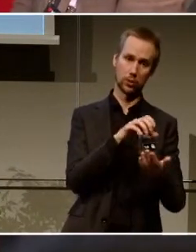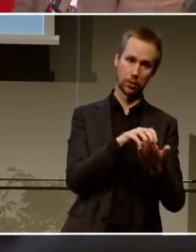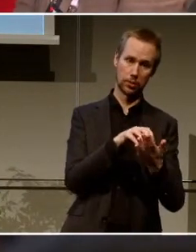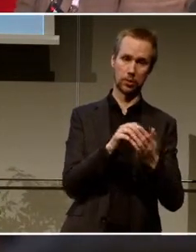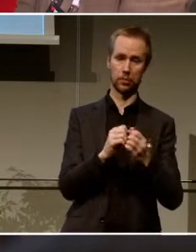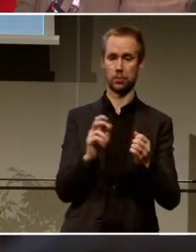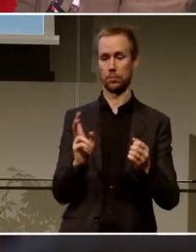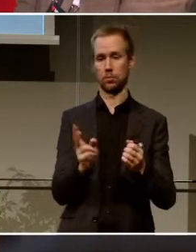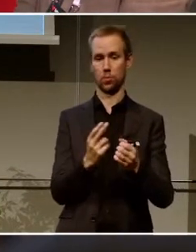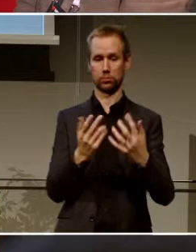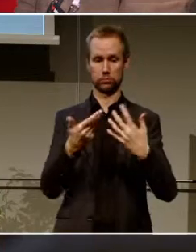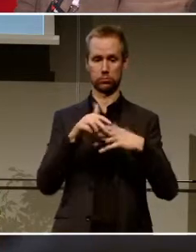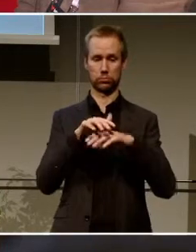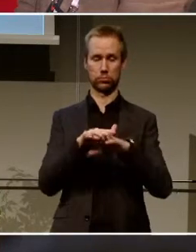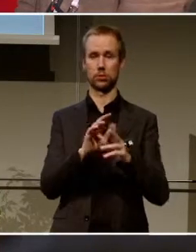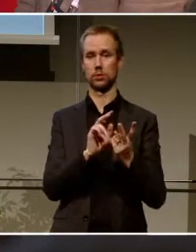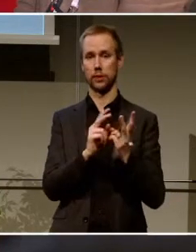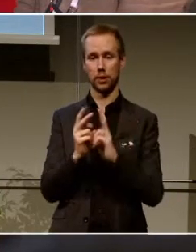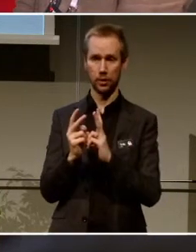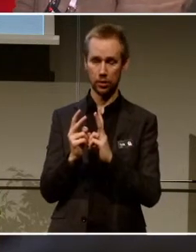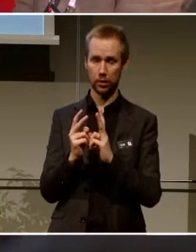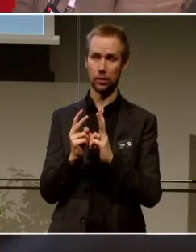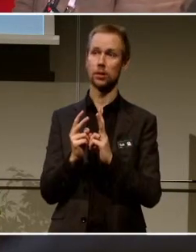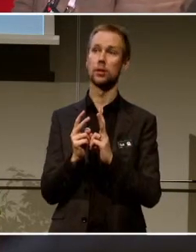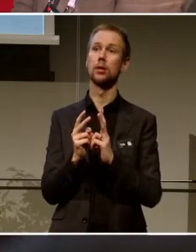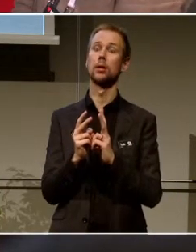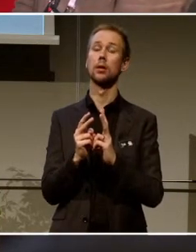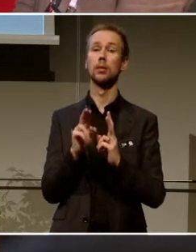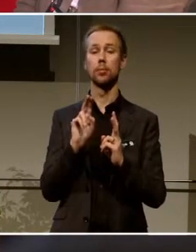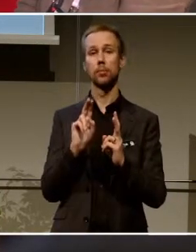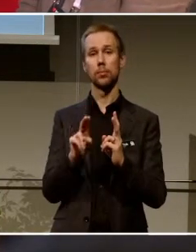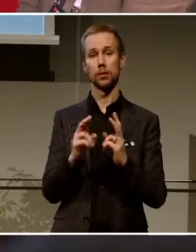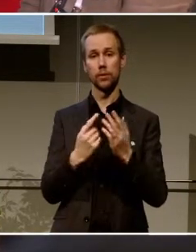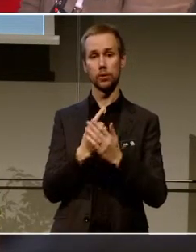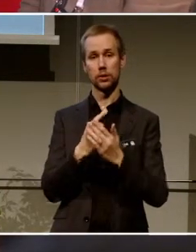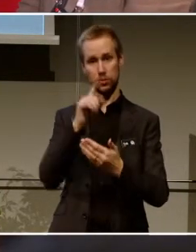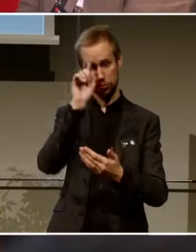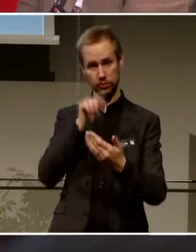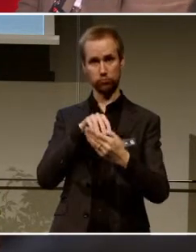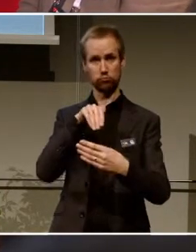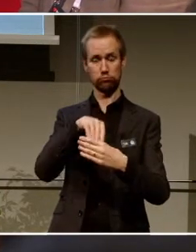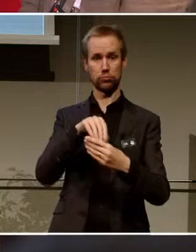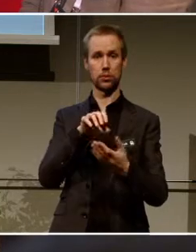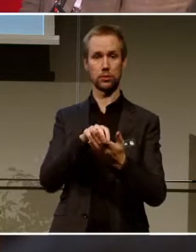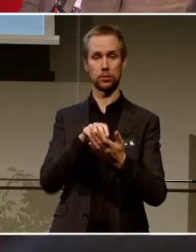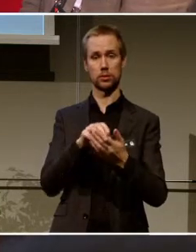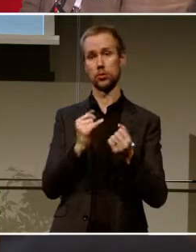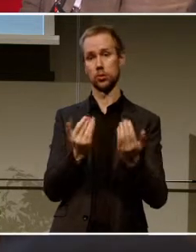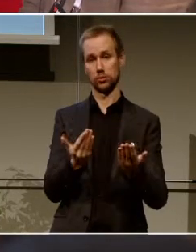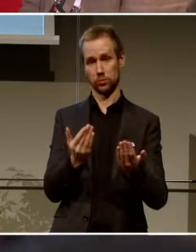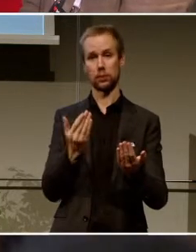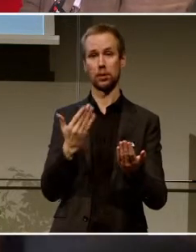ju. Alltså det är så viktigt att se det här som en... Det här är liksom förutsättning för att vara med i samhället idag. Och det tror jag hela tiden man måste ha med